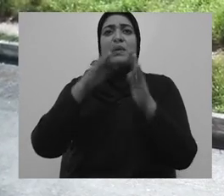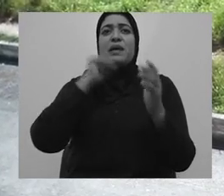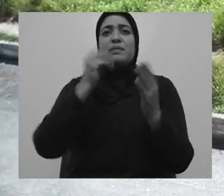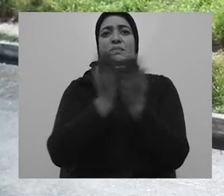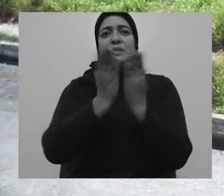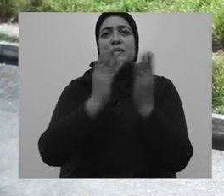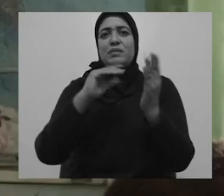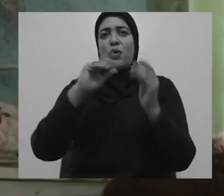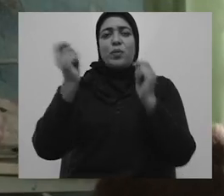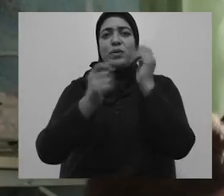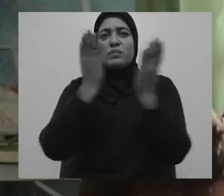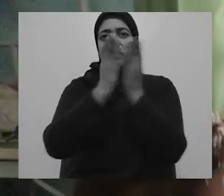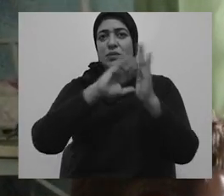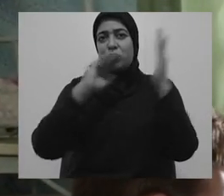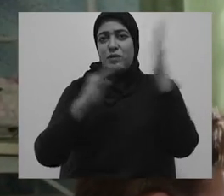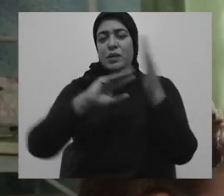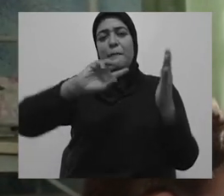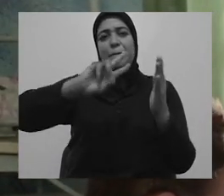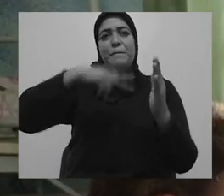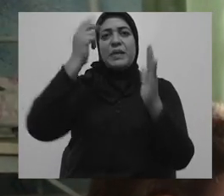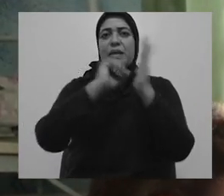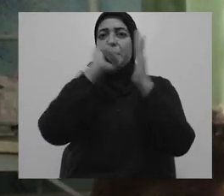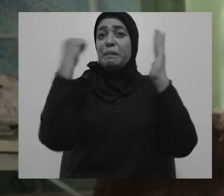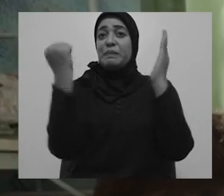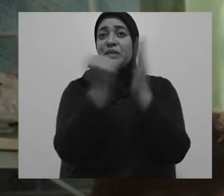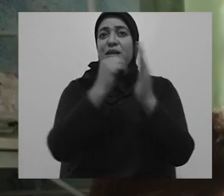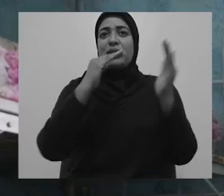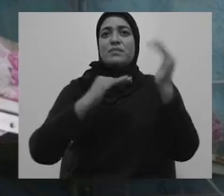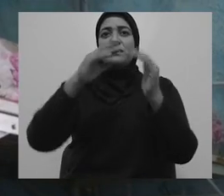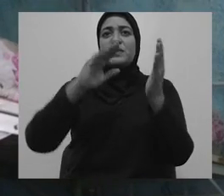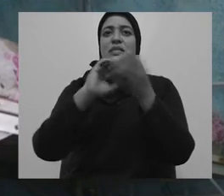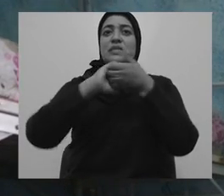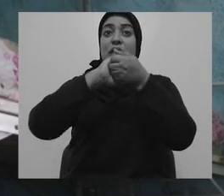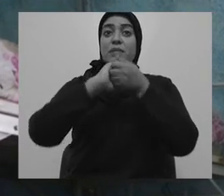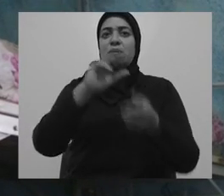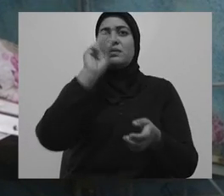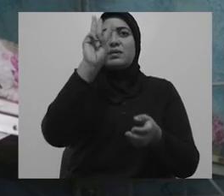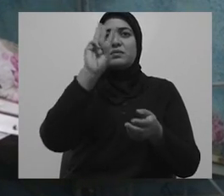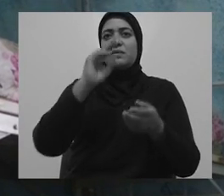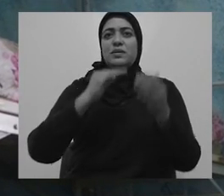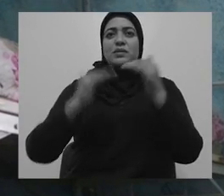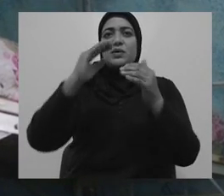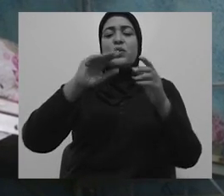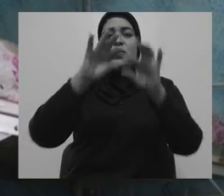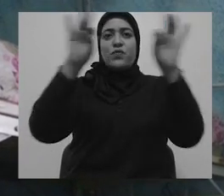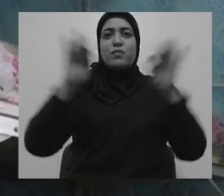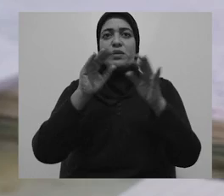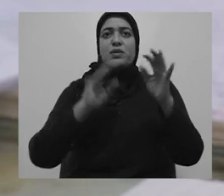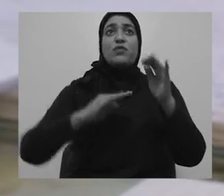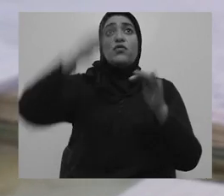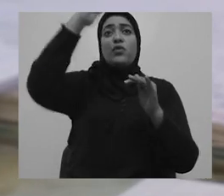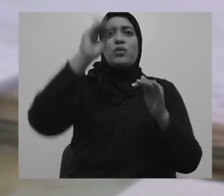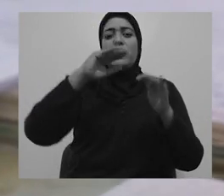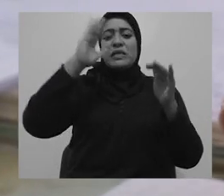J'ai une chambre dans la cité universitaire avec 3 autres copains. Premièrement, quand j'ai allé à la